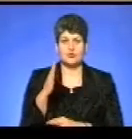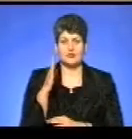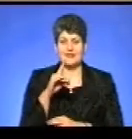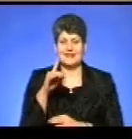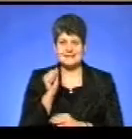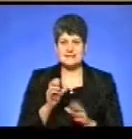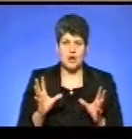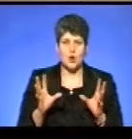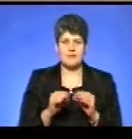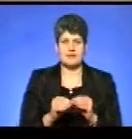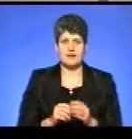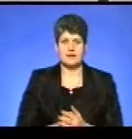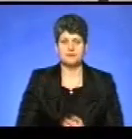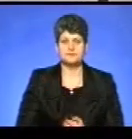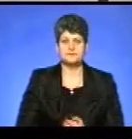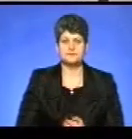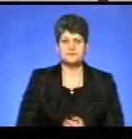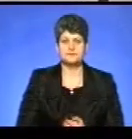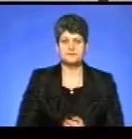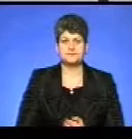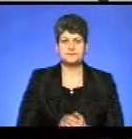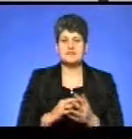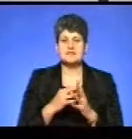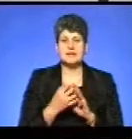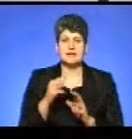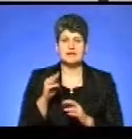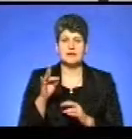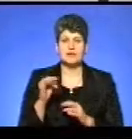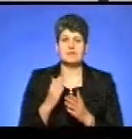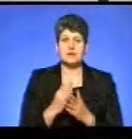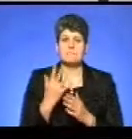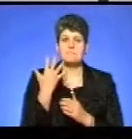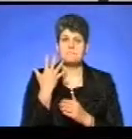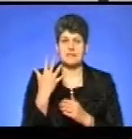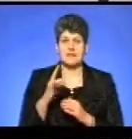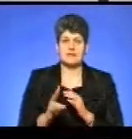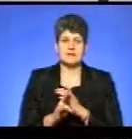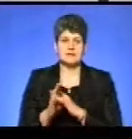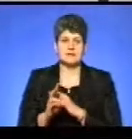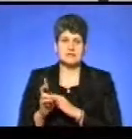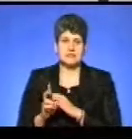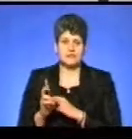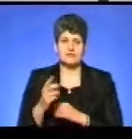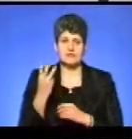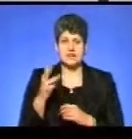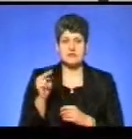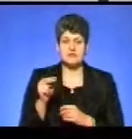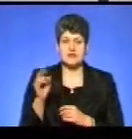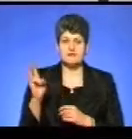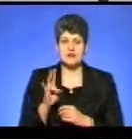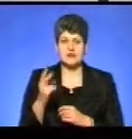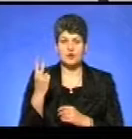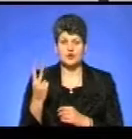за об'єднання. У селі Трибухівці є 5 храмів, 3 православної церкви. Один із них належав до